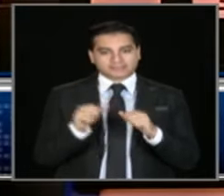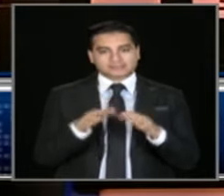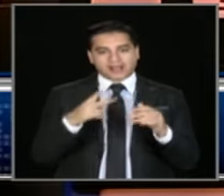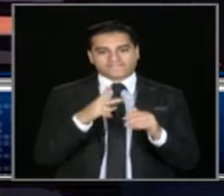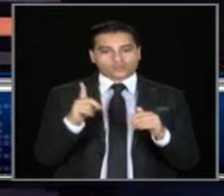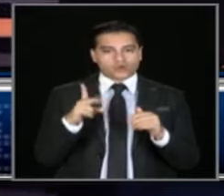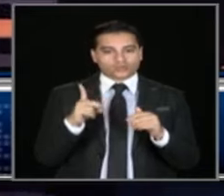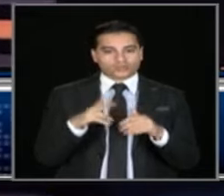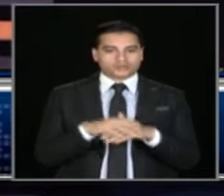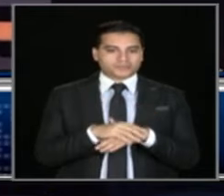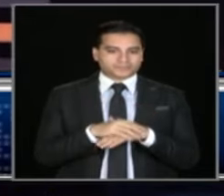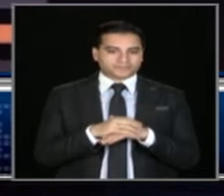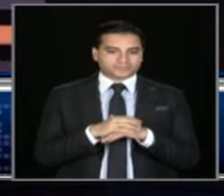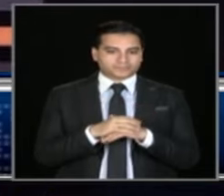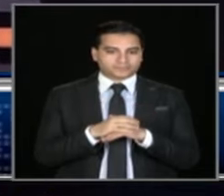2021.